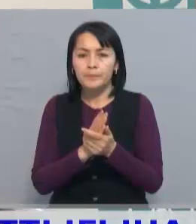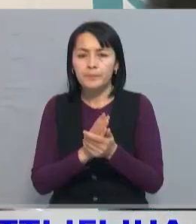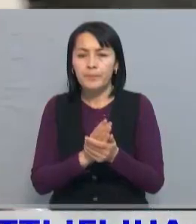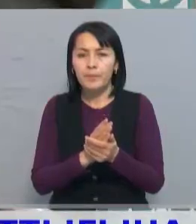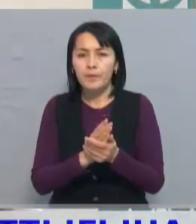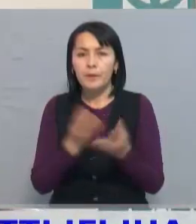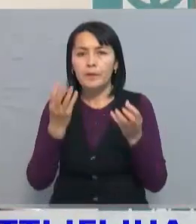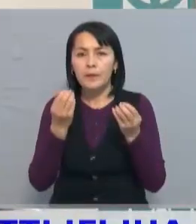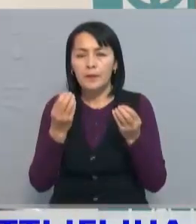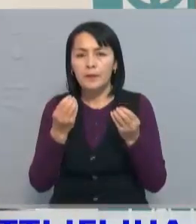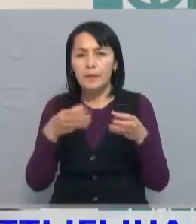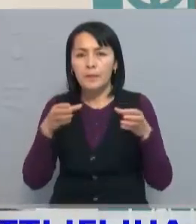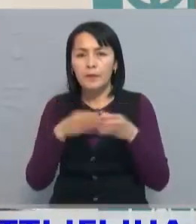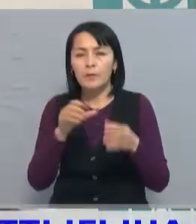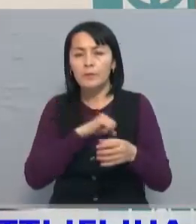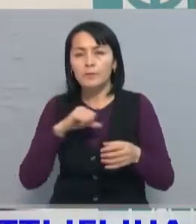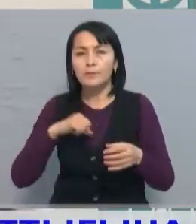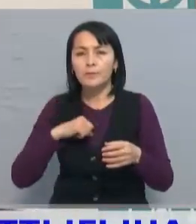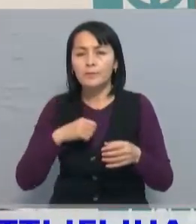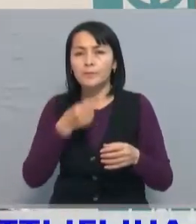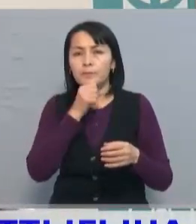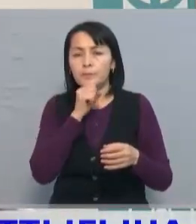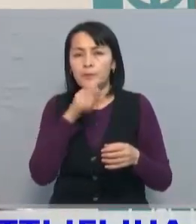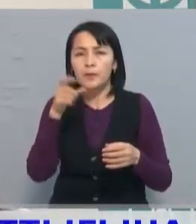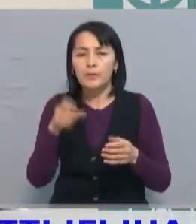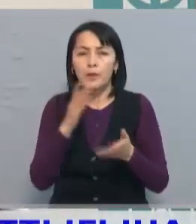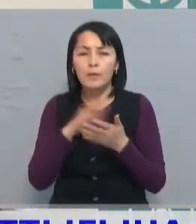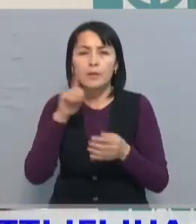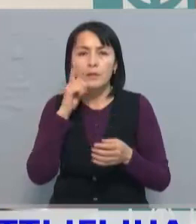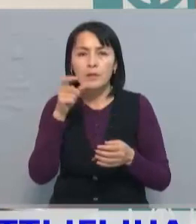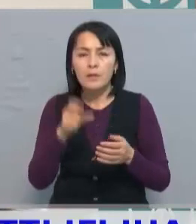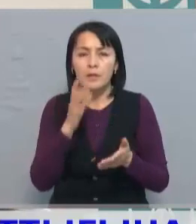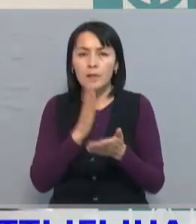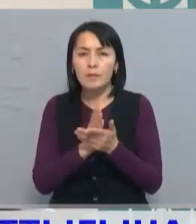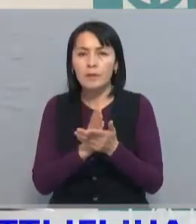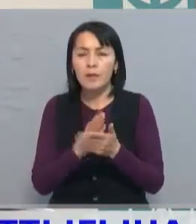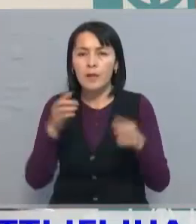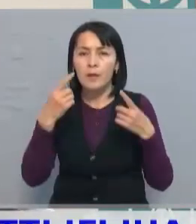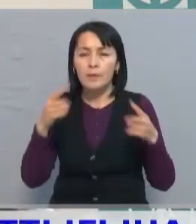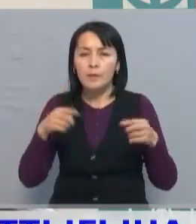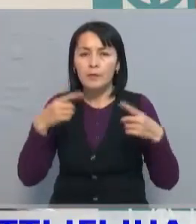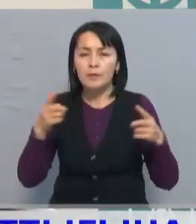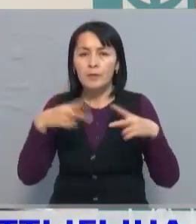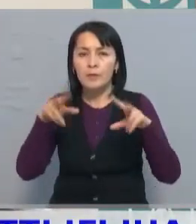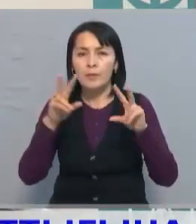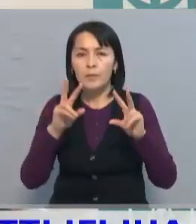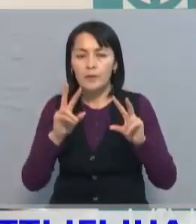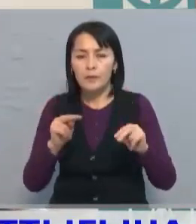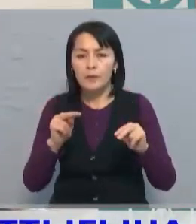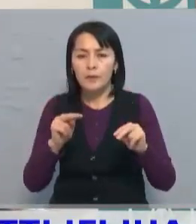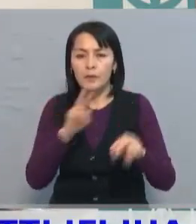Саяси партиямыздың Өзіміздің партиямыздың ардагерлері бар, жастар бар, басқа да түрлі салалардың